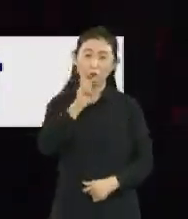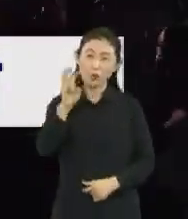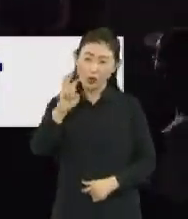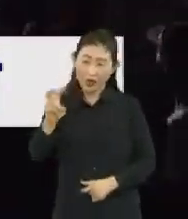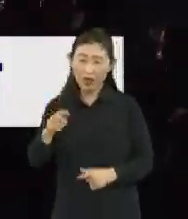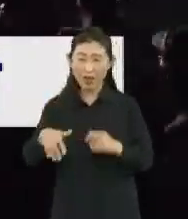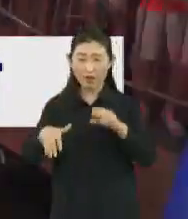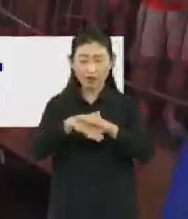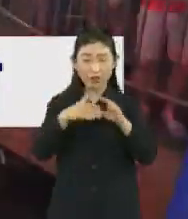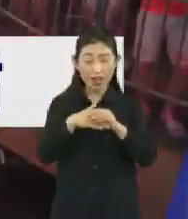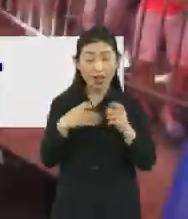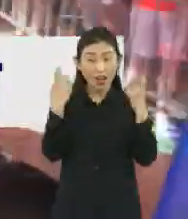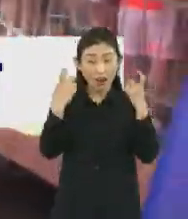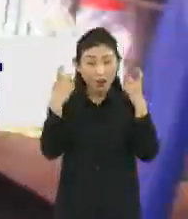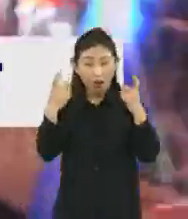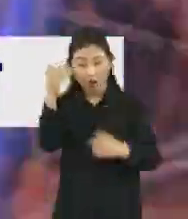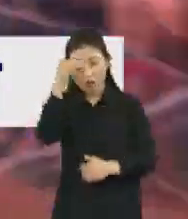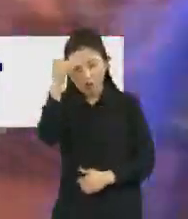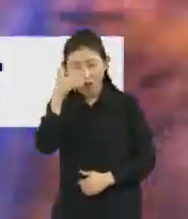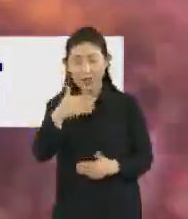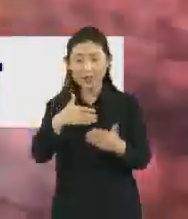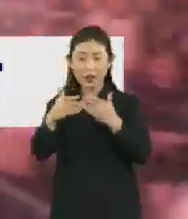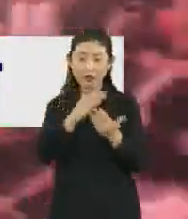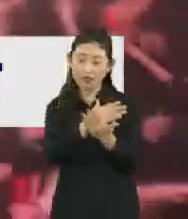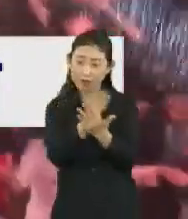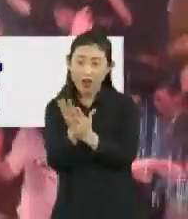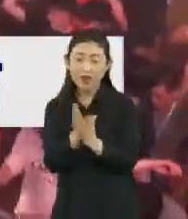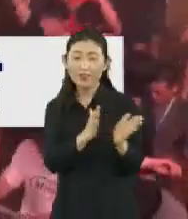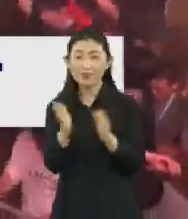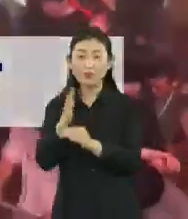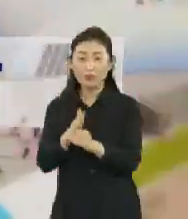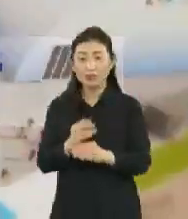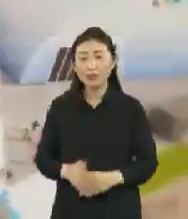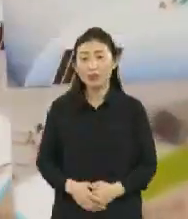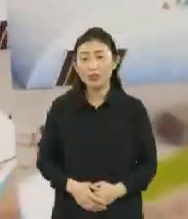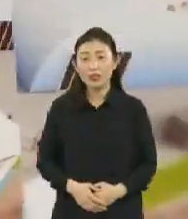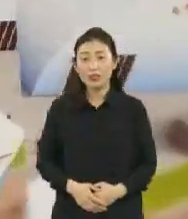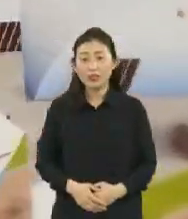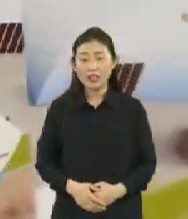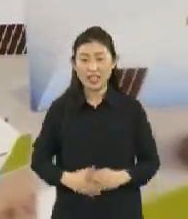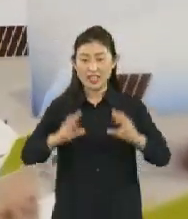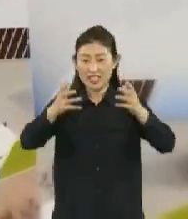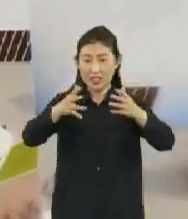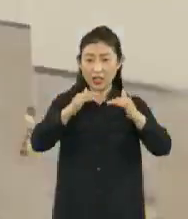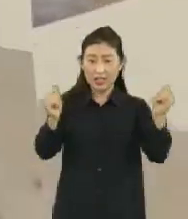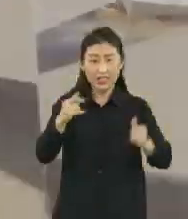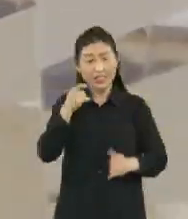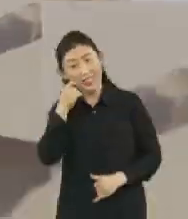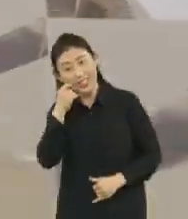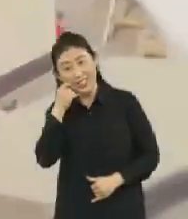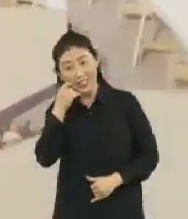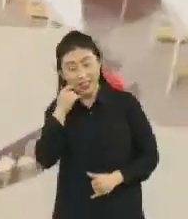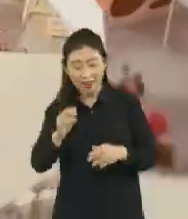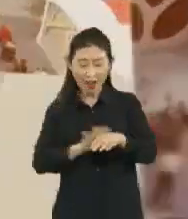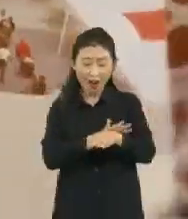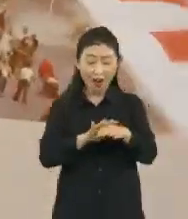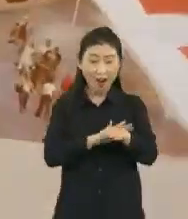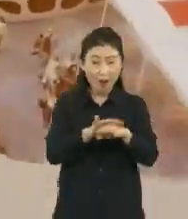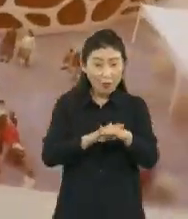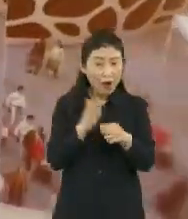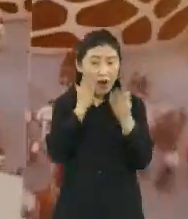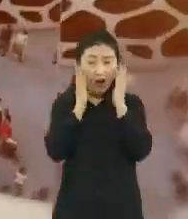등 한류 문화를 즐길 수 있는 공연장과 체험 프로그램도 운영됩니다. 특히 전 세계인들에게 인기를 끌고 있는 머드